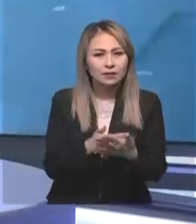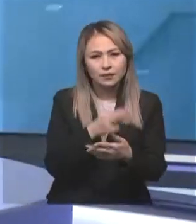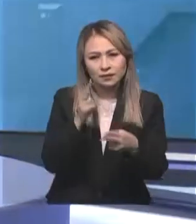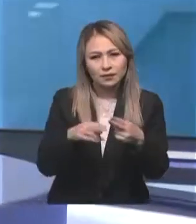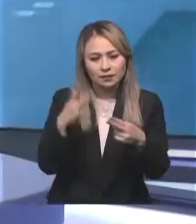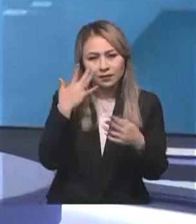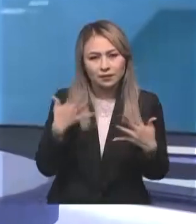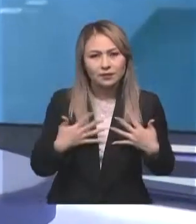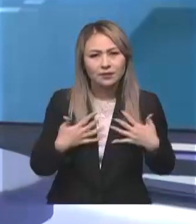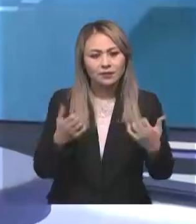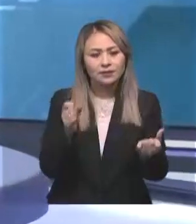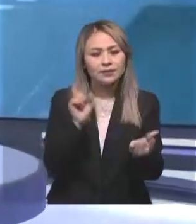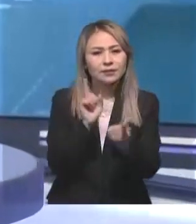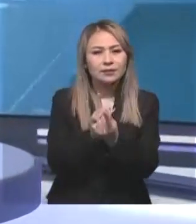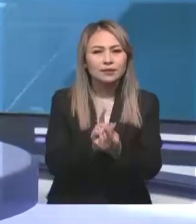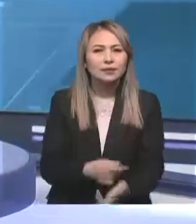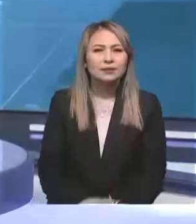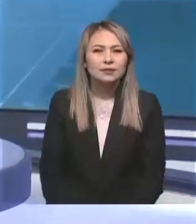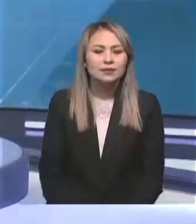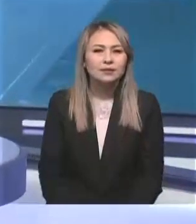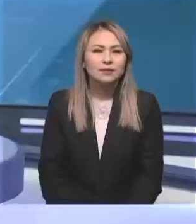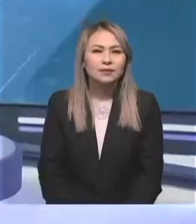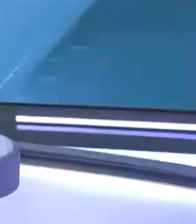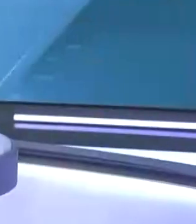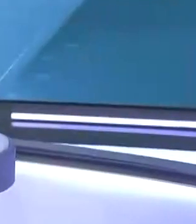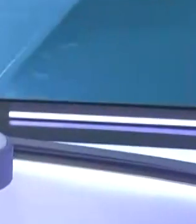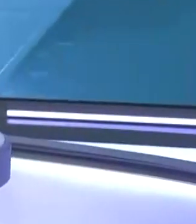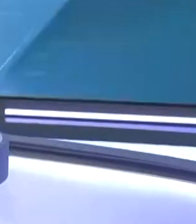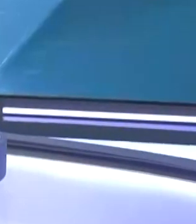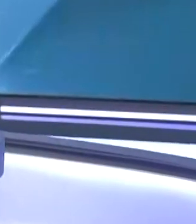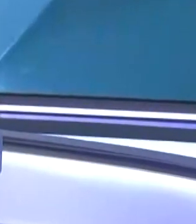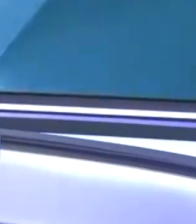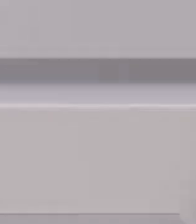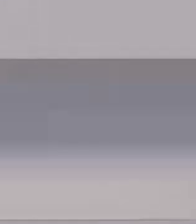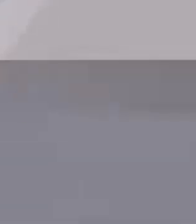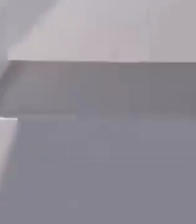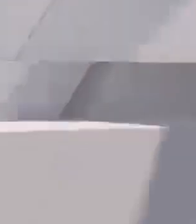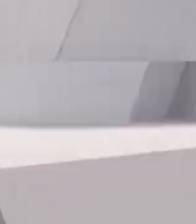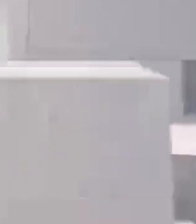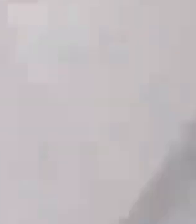келіп түскен ақпараттар легі осылай болды. Лайым тек жағымды жаңалықтардың жаршысы болайық.